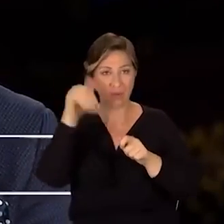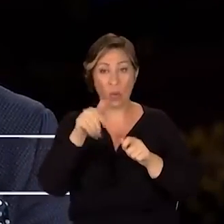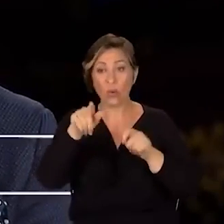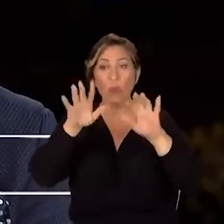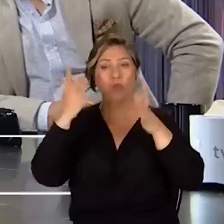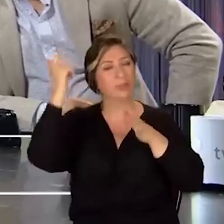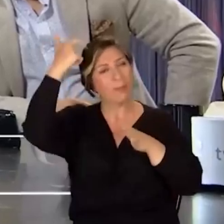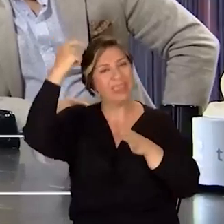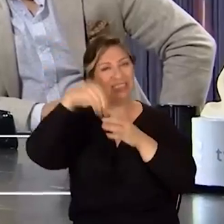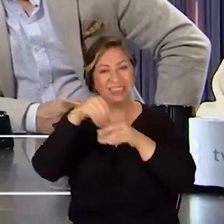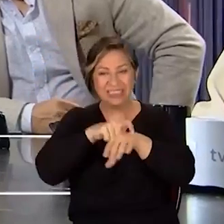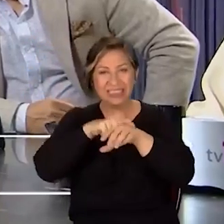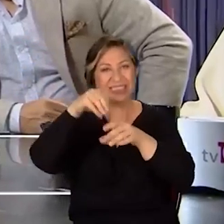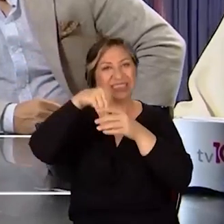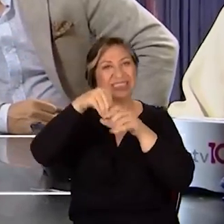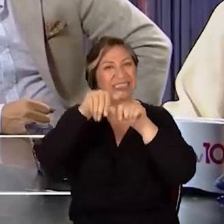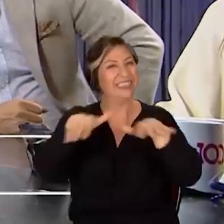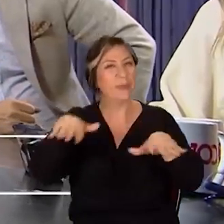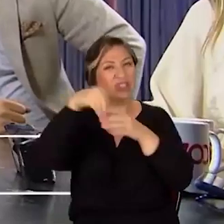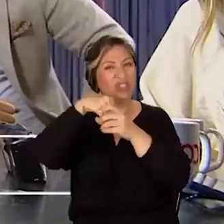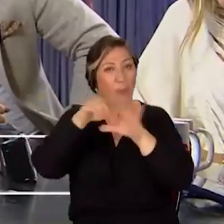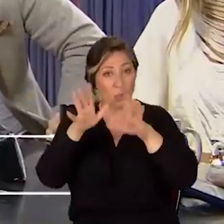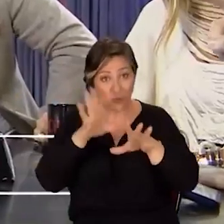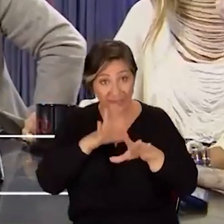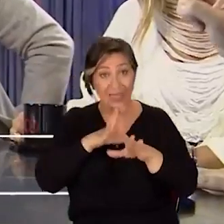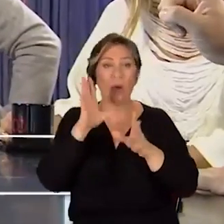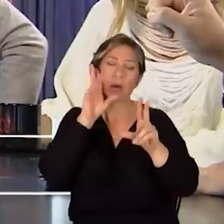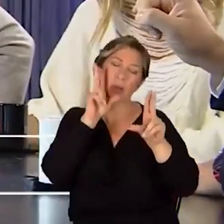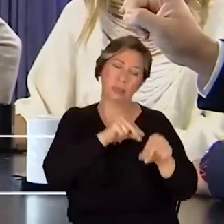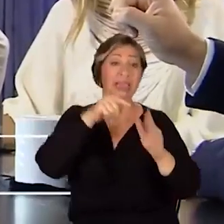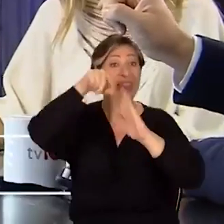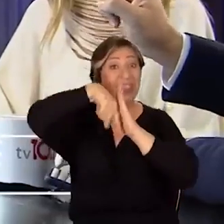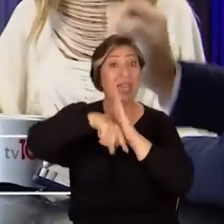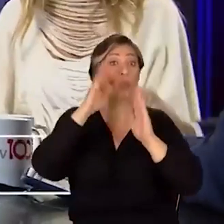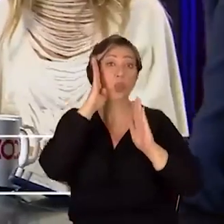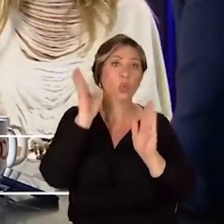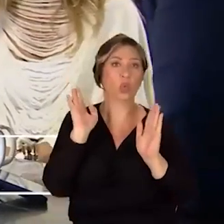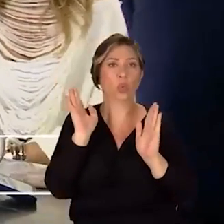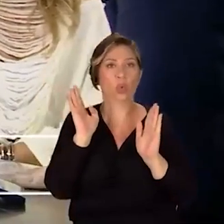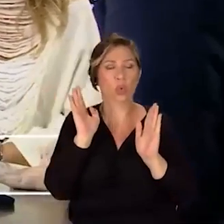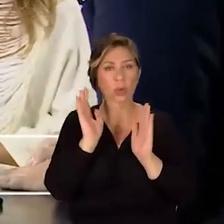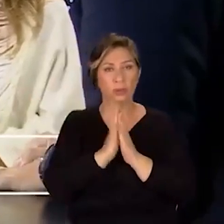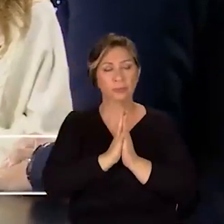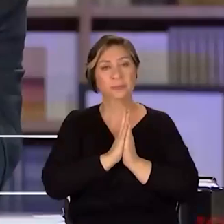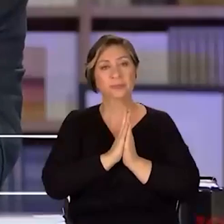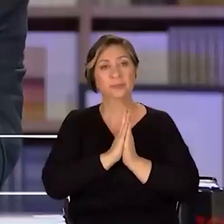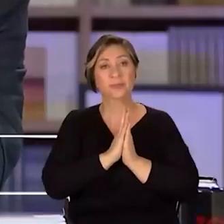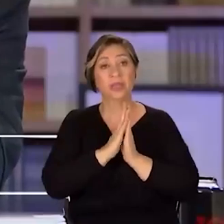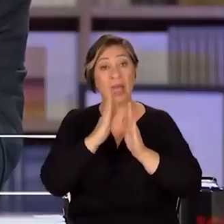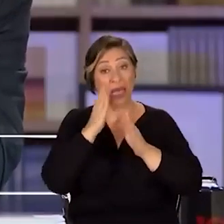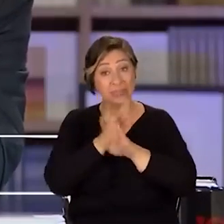onarılıyor mesela. Hı hı. Sinir sisteminin DNA'sını onaran tek şey var REM uykusu. Özür dilerim, bu aslında